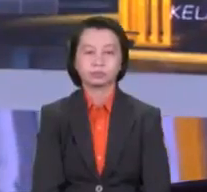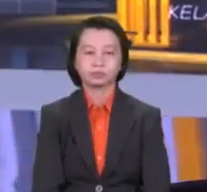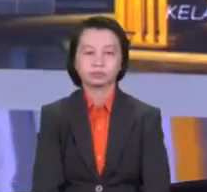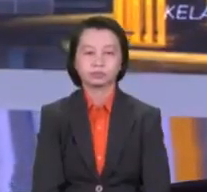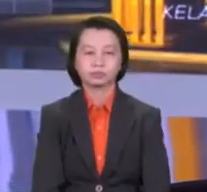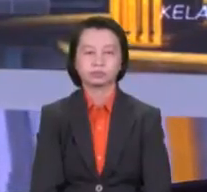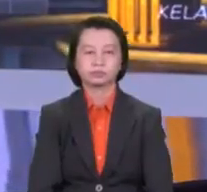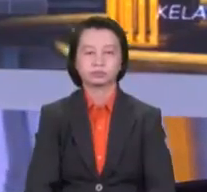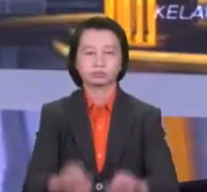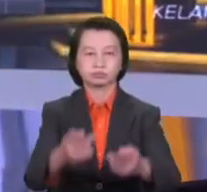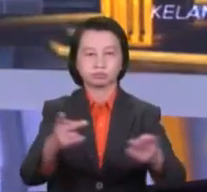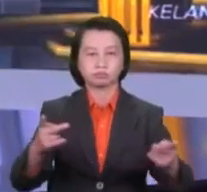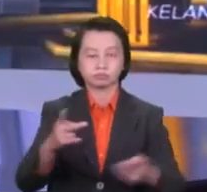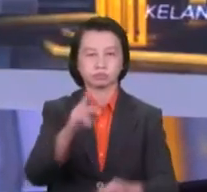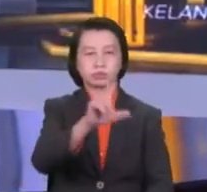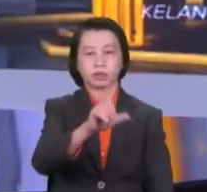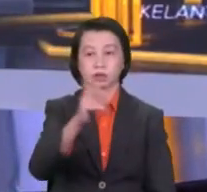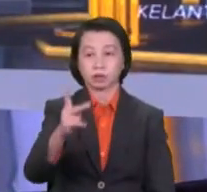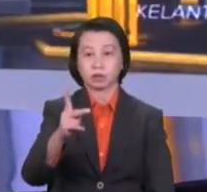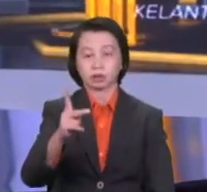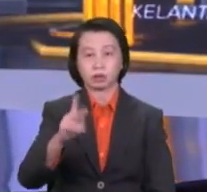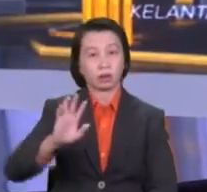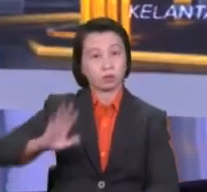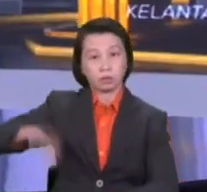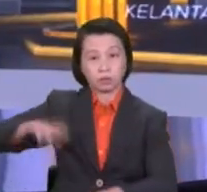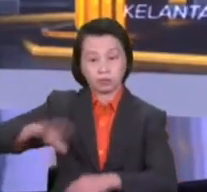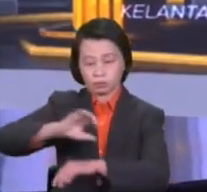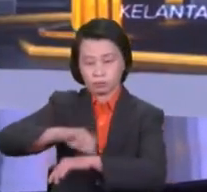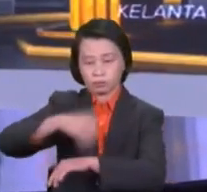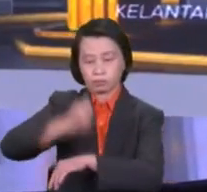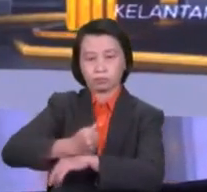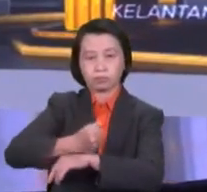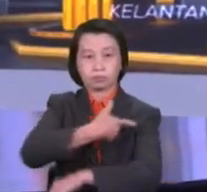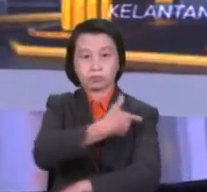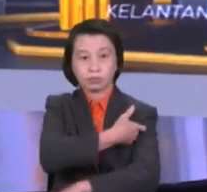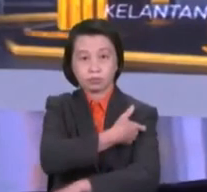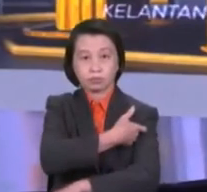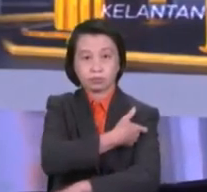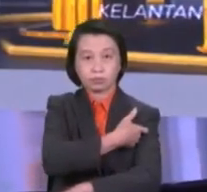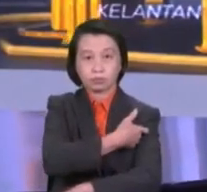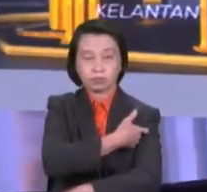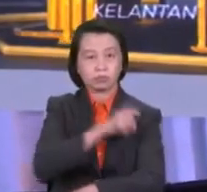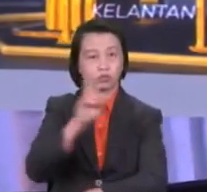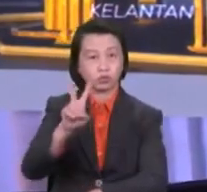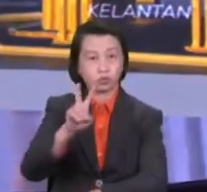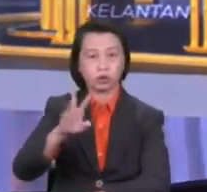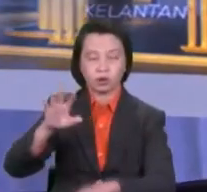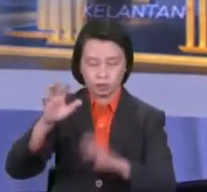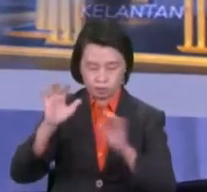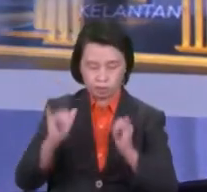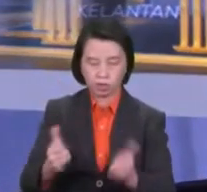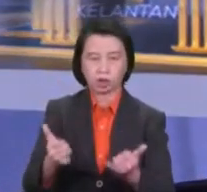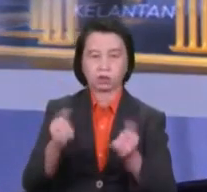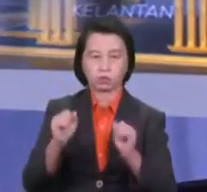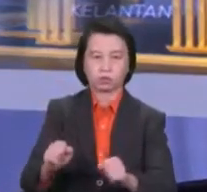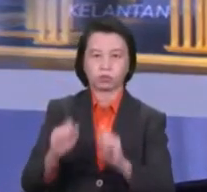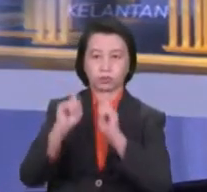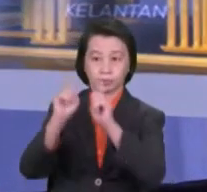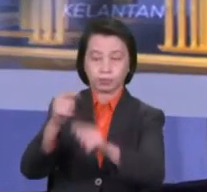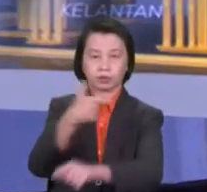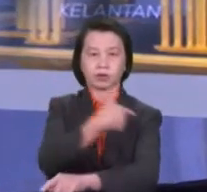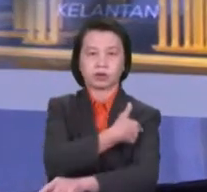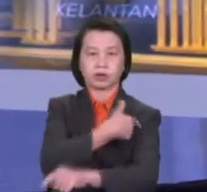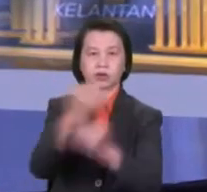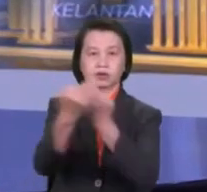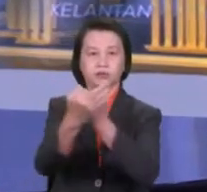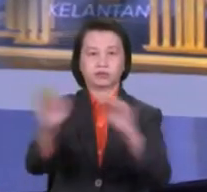baik penduduk Lembah Klang yang belum menerima Janji temu vaksinasi covid-19 atau kod doose kedua kini boleh mendapatkan imunisasi secara